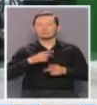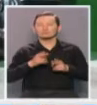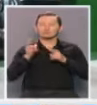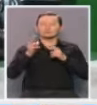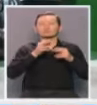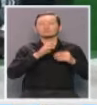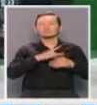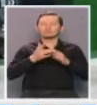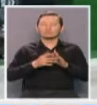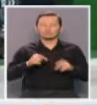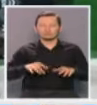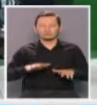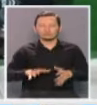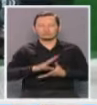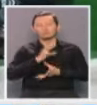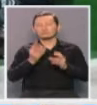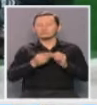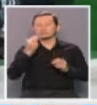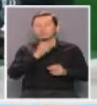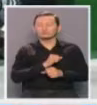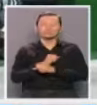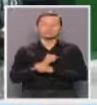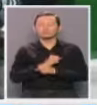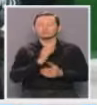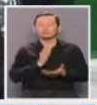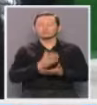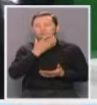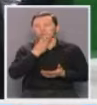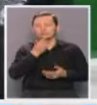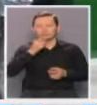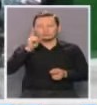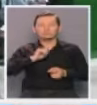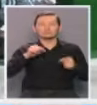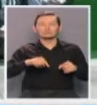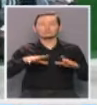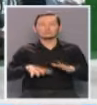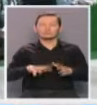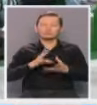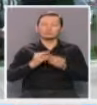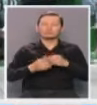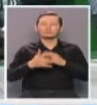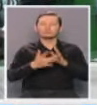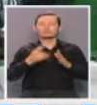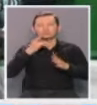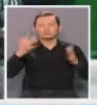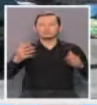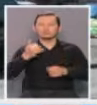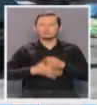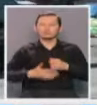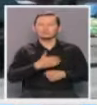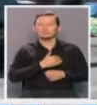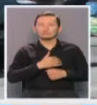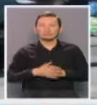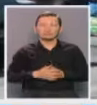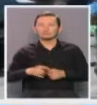другие города. Здесь созданы все условия для отдыхающих всех возрастов. Хотим, чтобы в нашем городе было много таких центров.